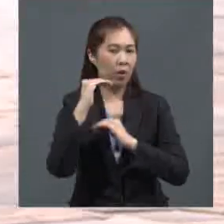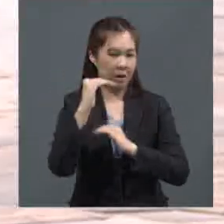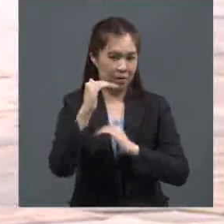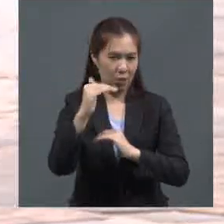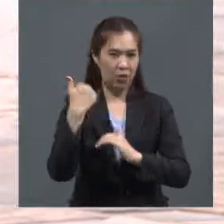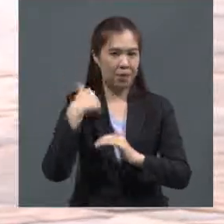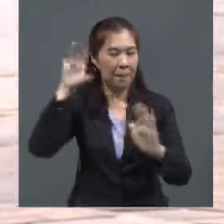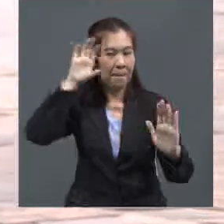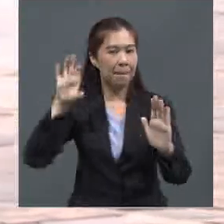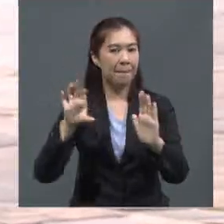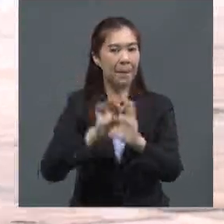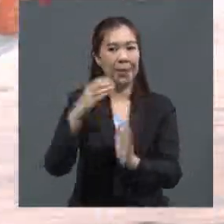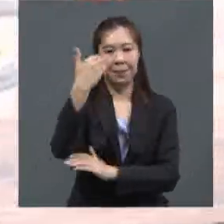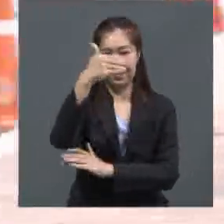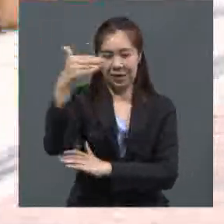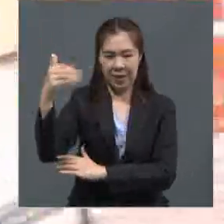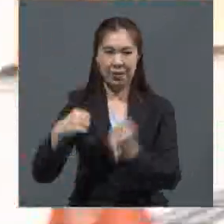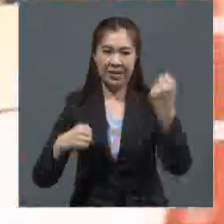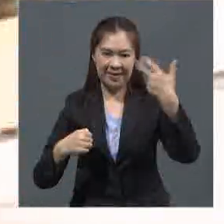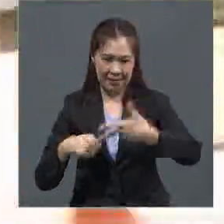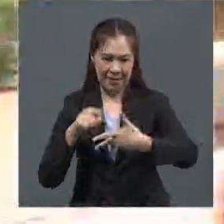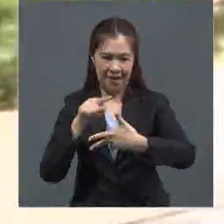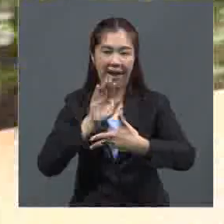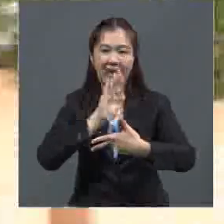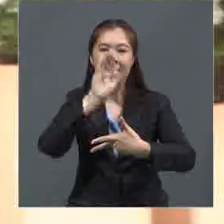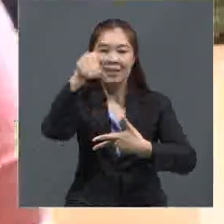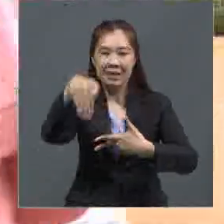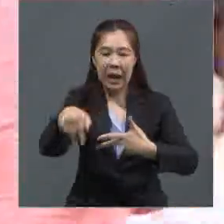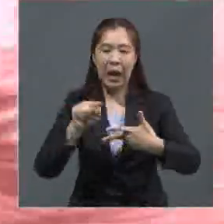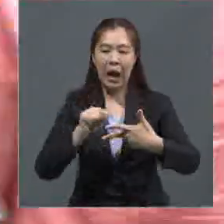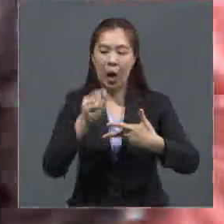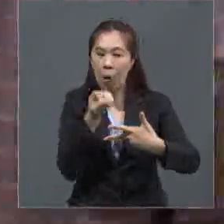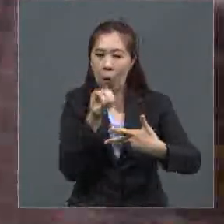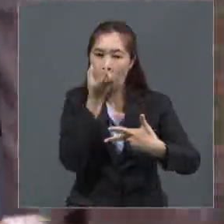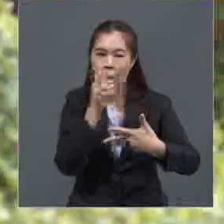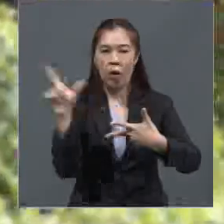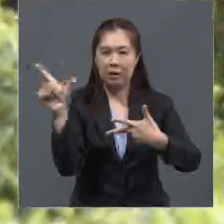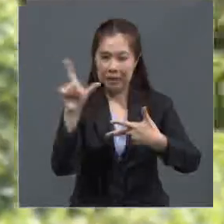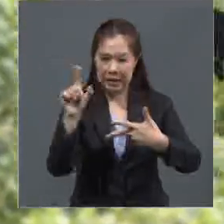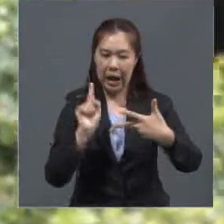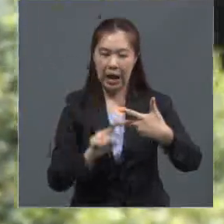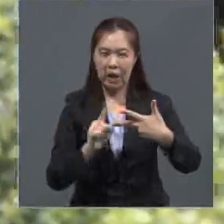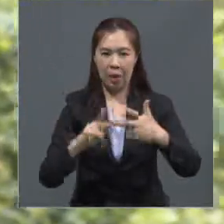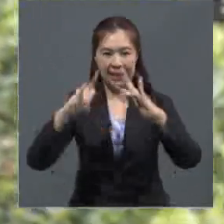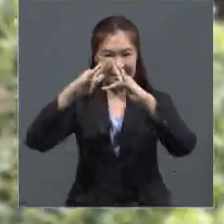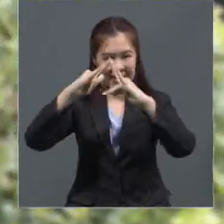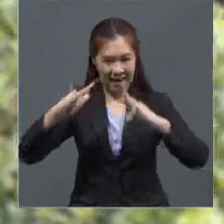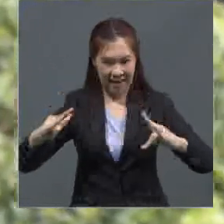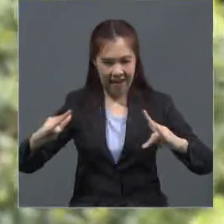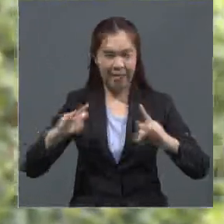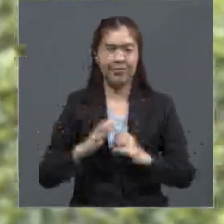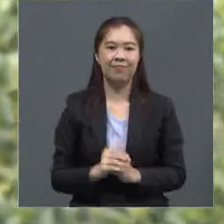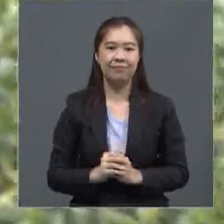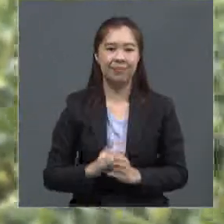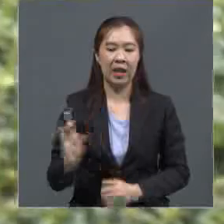ภาพสัญลักษณ์ประจำชาติไทย 3สิ่งได้แก่ช้างไทยดอกราชพฤกษ์หรือว่าดอกคูณแล้วก็ศาลาไทยนะครับในส่วนของ